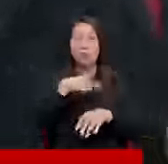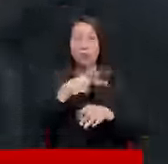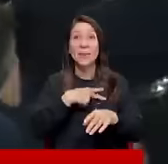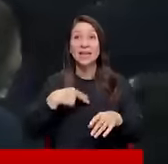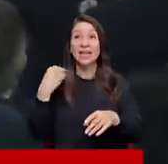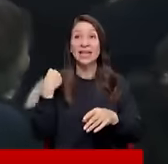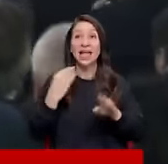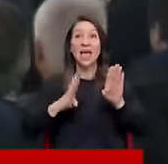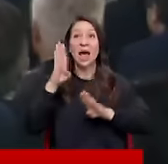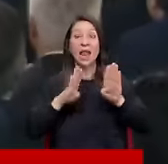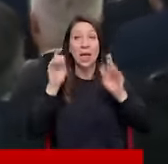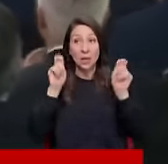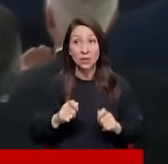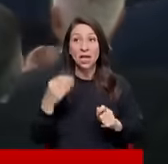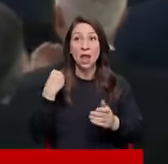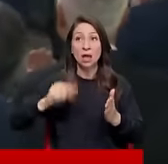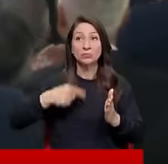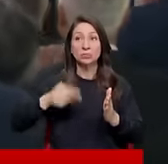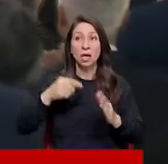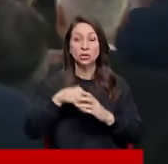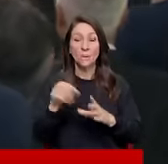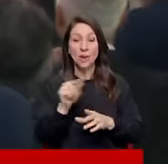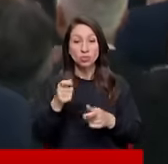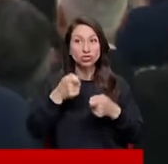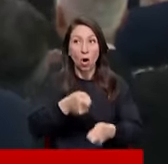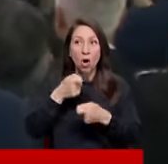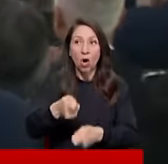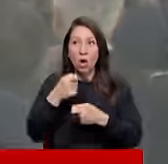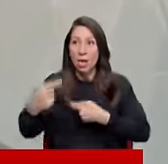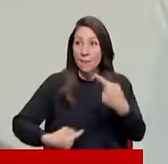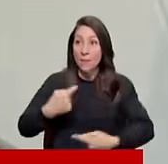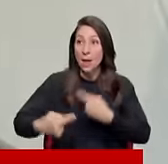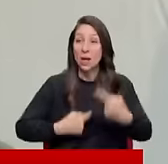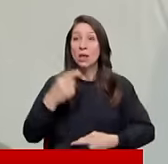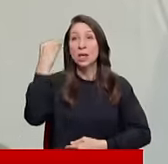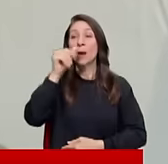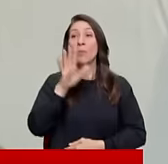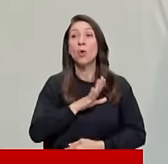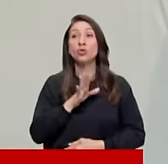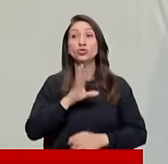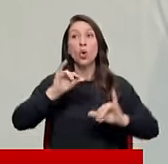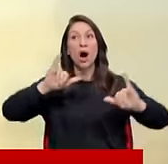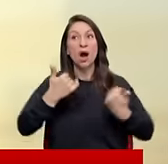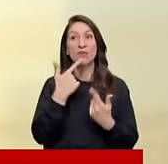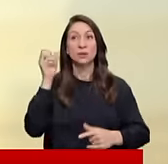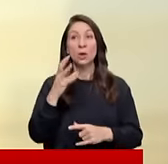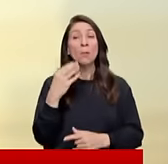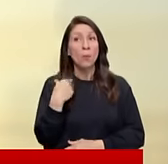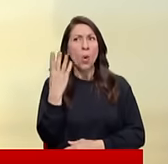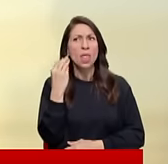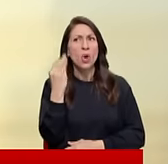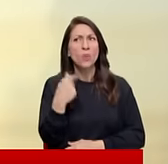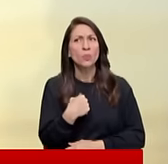belediyede yeni ihaleler yapıldığı, yeni imzalar için memurların zorlandığı ihbarları gelince İmamoğlu çok sert çıktı. Öğreniyoruz